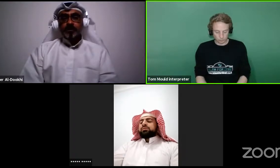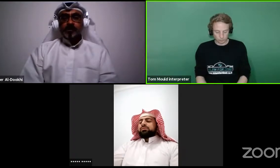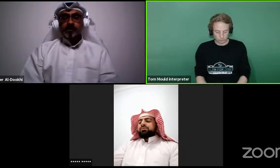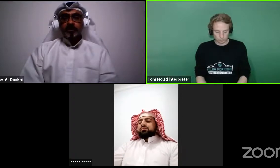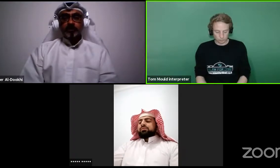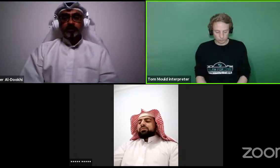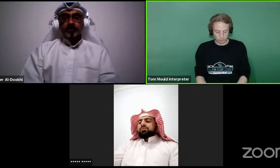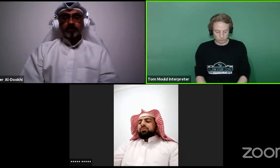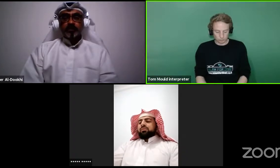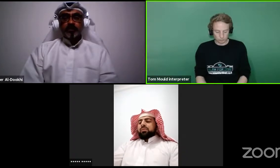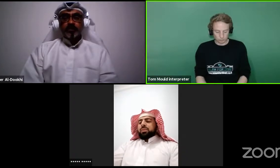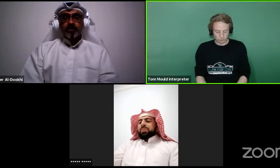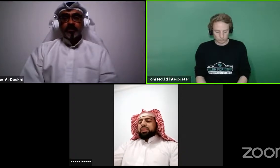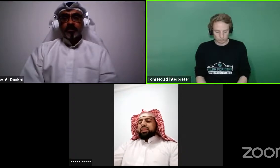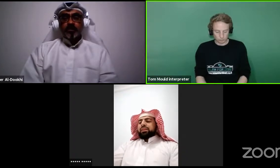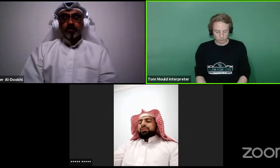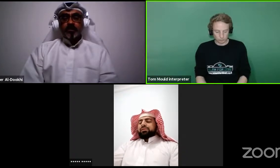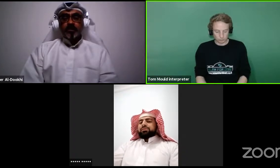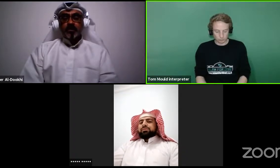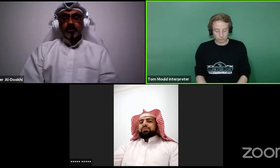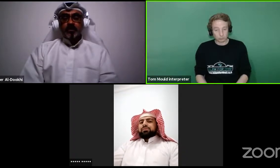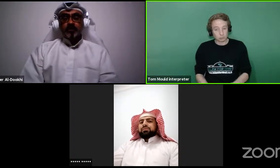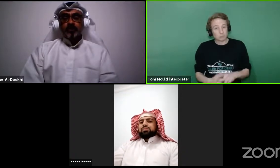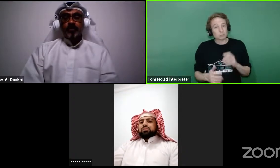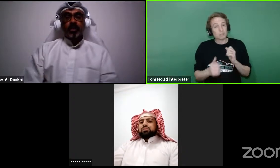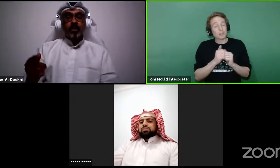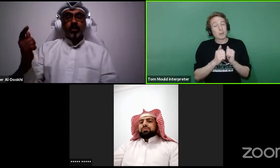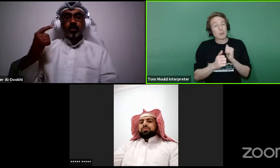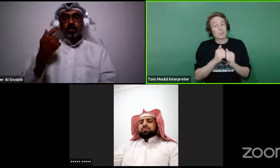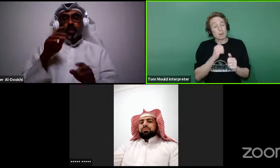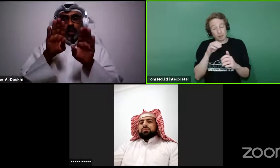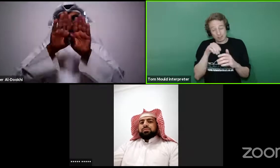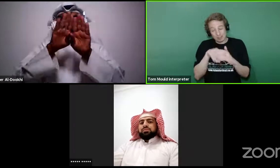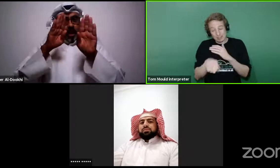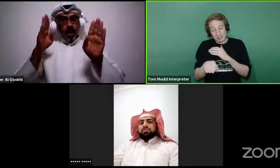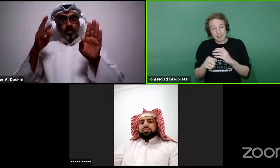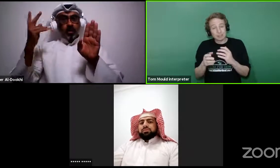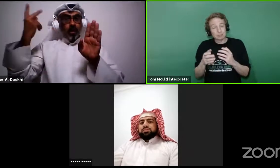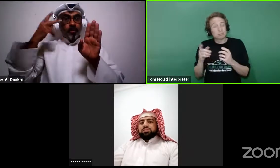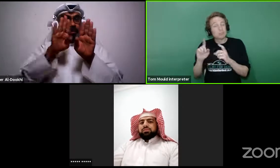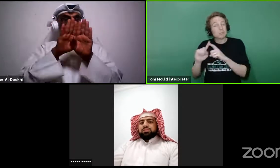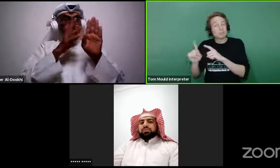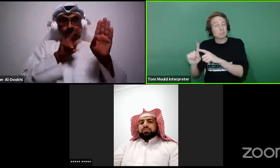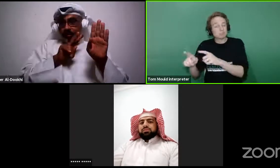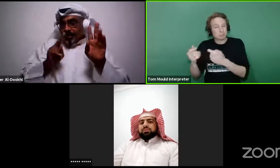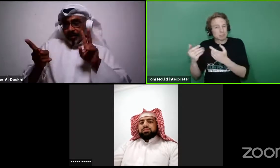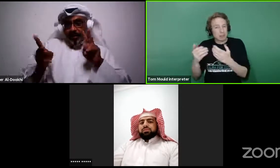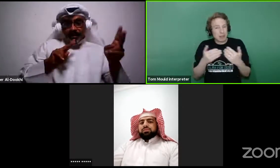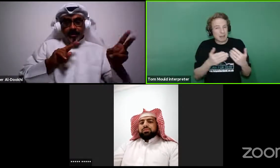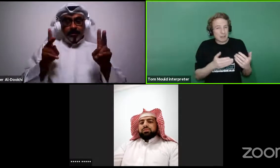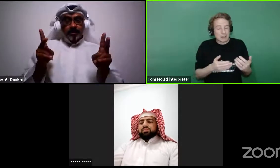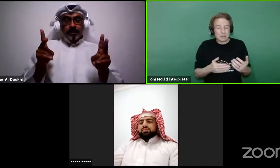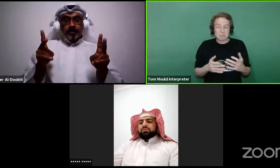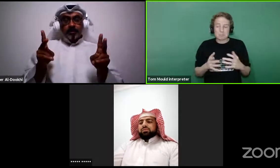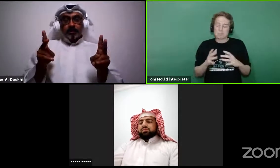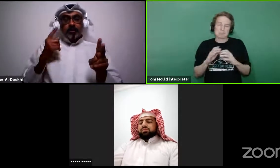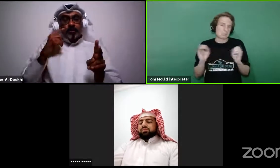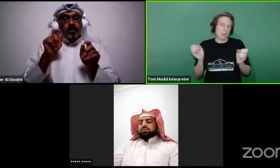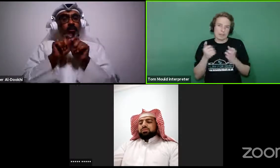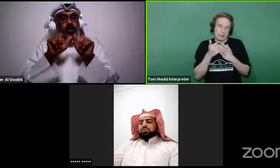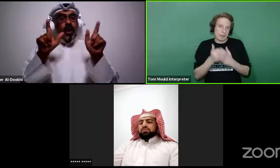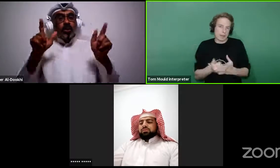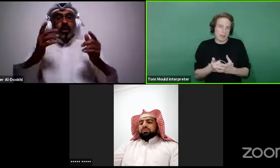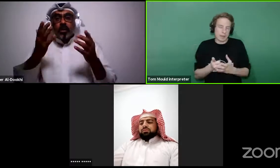يعلمون. And when they entered according to their father's advice, it did not avail them in the least against the will